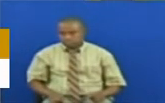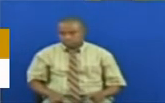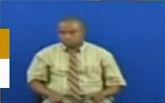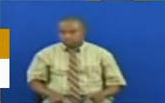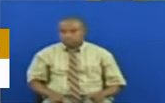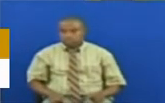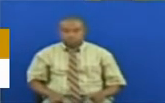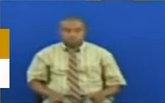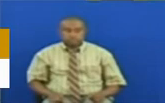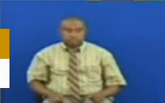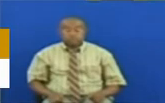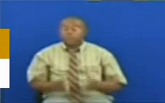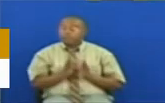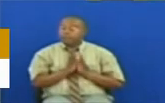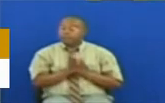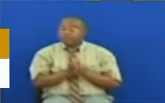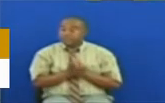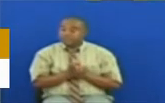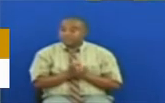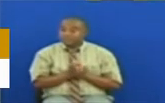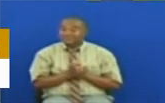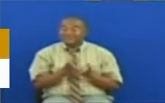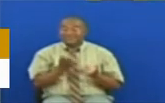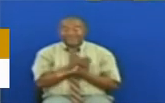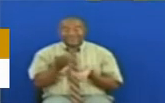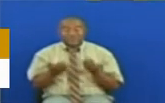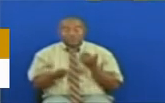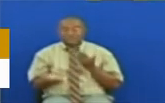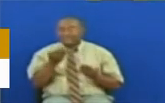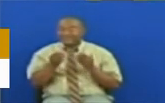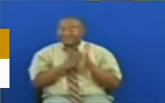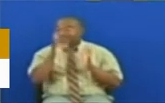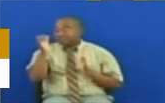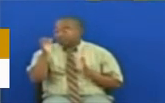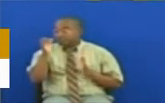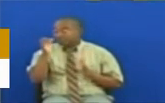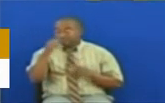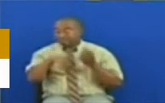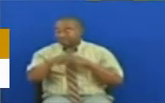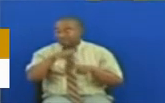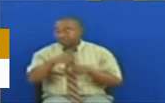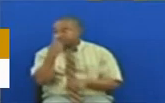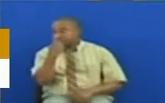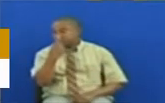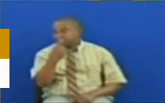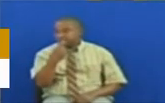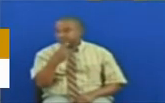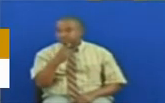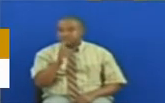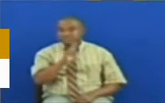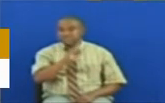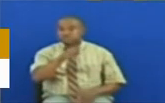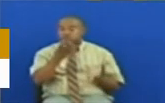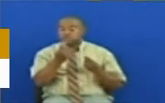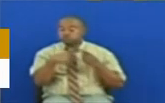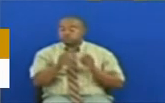Meli ambayo itakuwa na uwezo, haina uwezo wa kubeba tani 80 kwa wakati mmoja, si rahisi kuweza kuingia